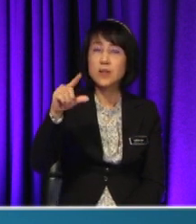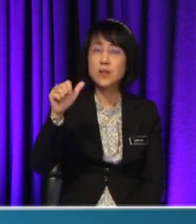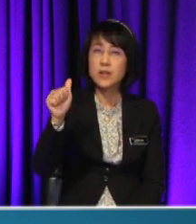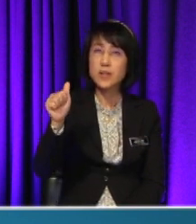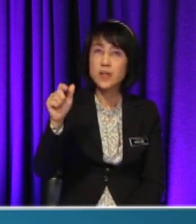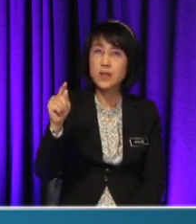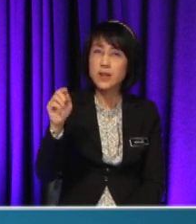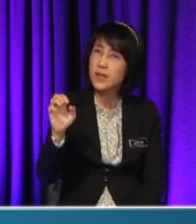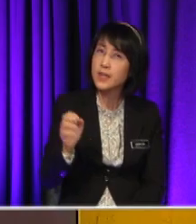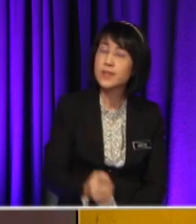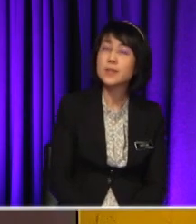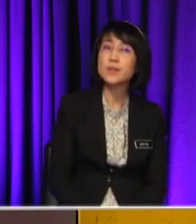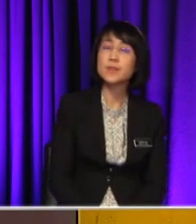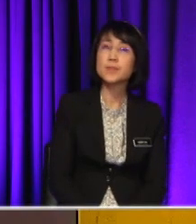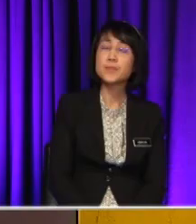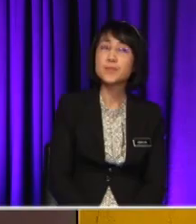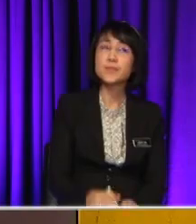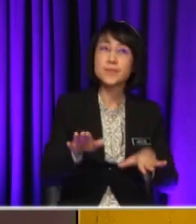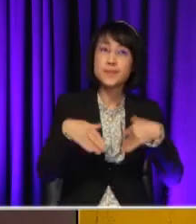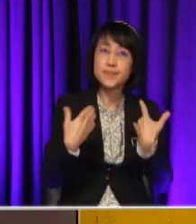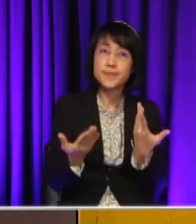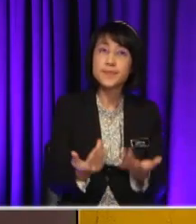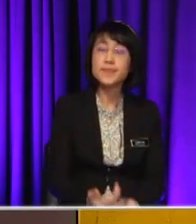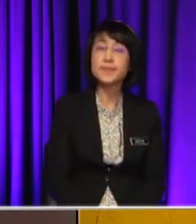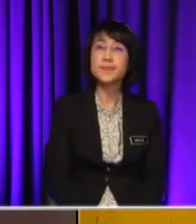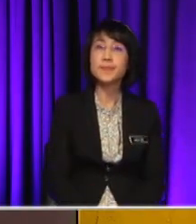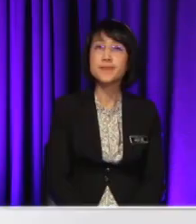soal ini Oke macam mana